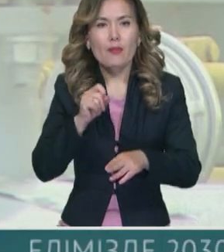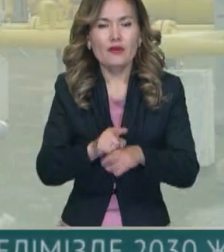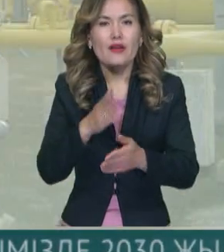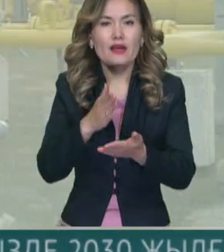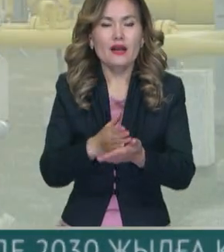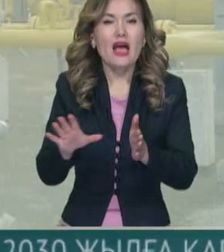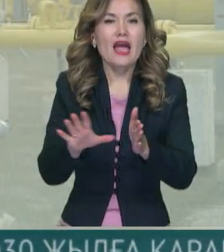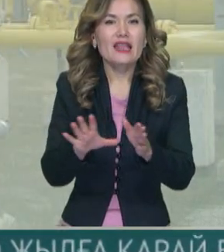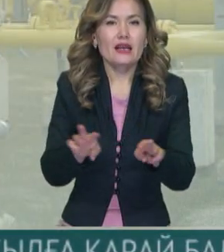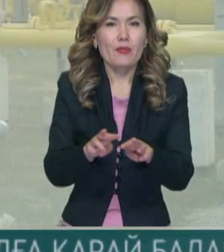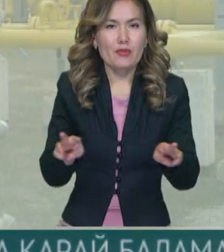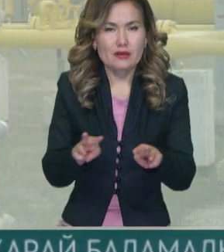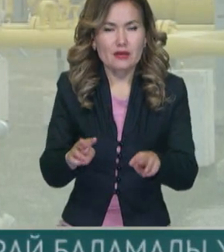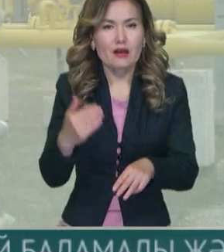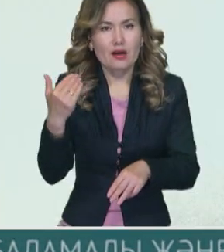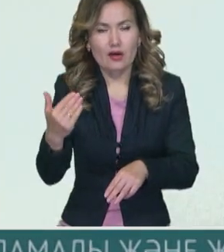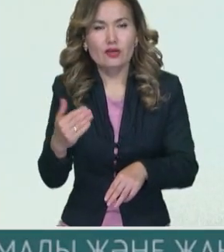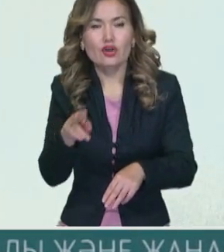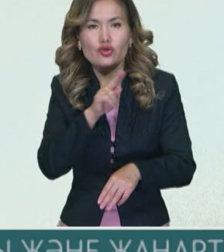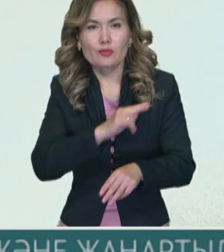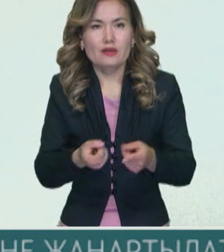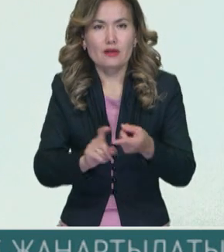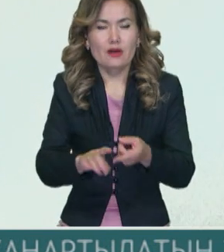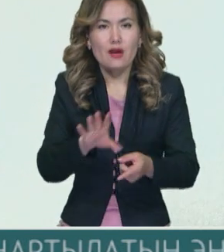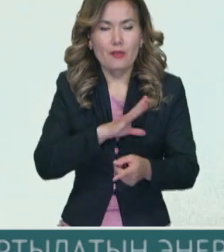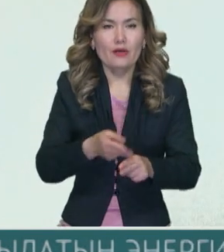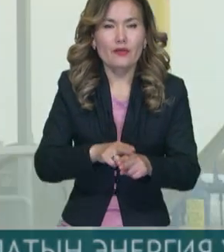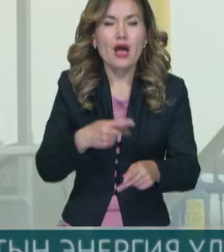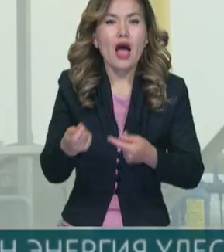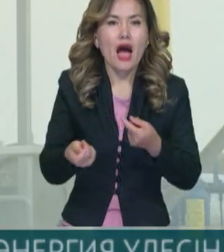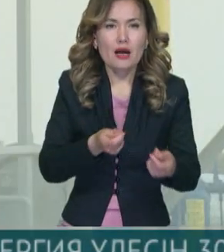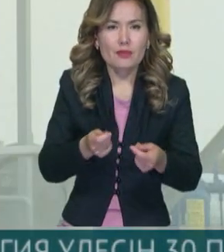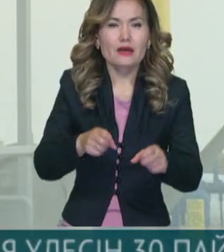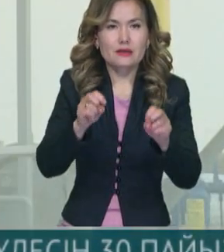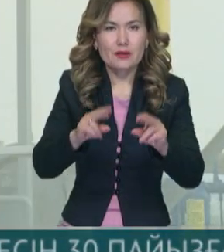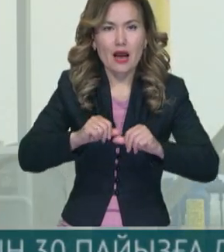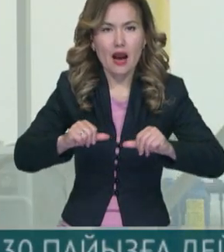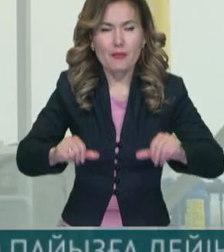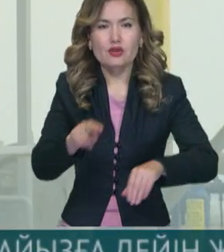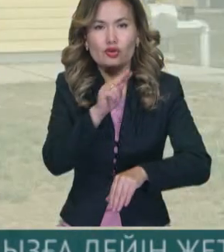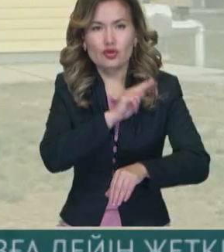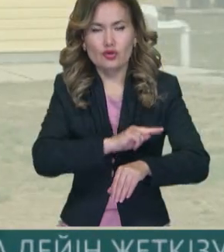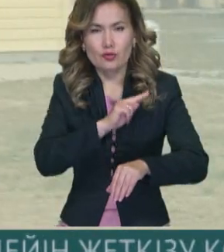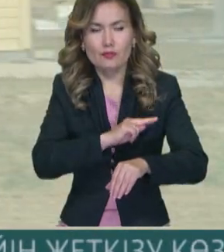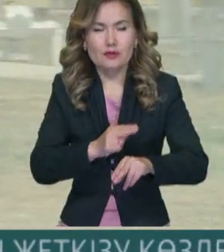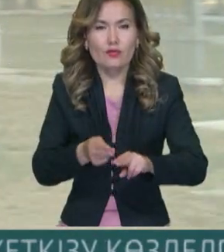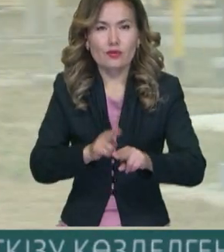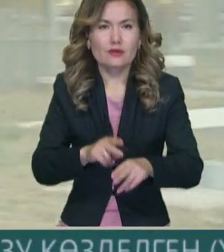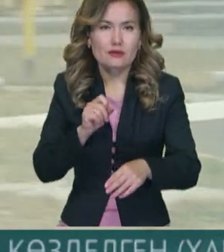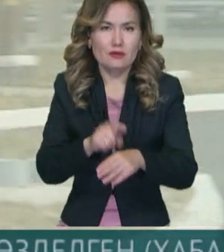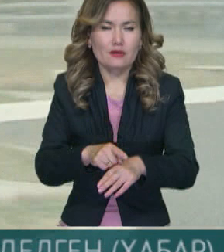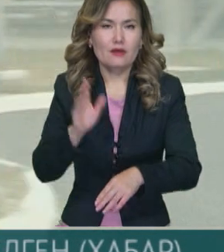тікелей энергетика министрлігіне түсетін болса, енді сұраныс әкімшіліктер жанында құрылған арнайы комиссияға түсетін болады.